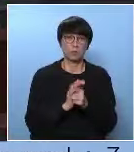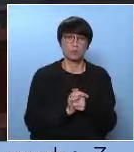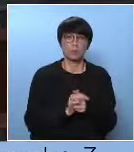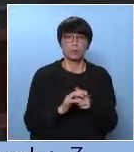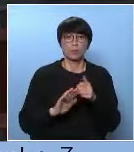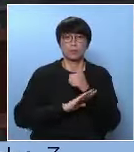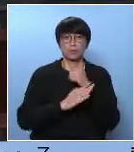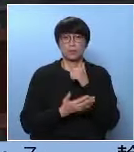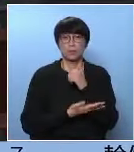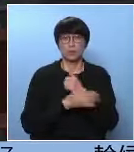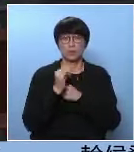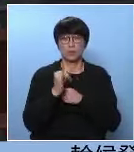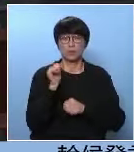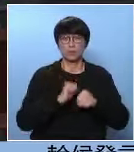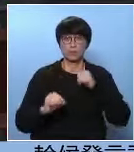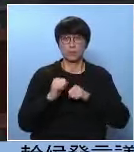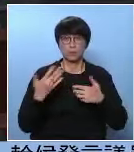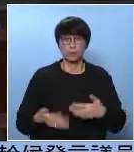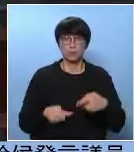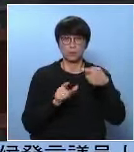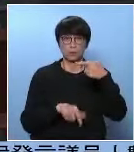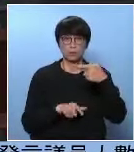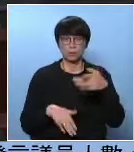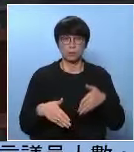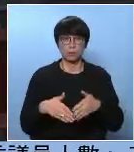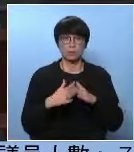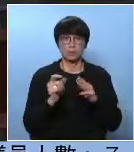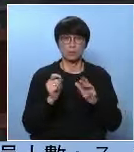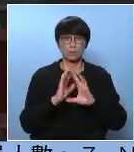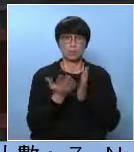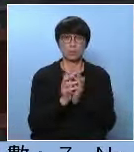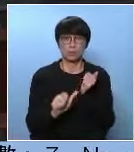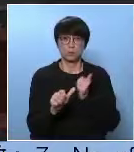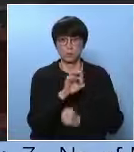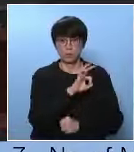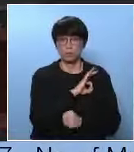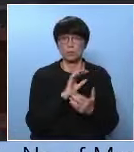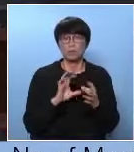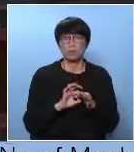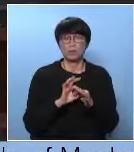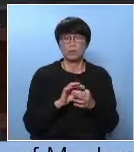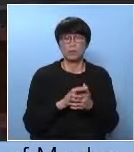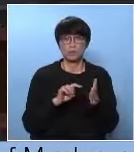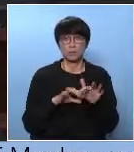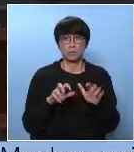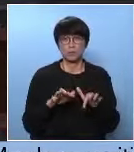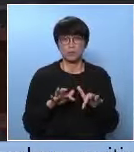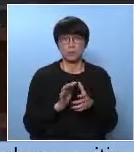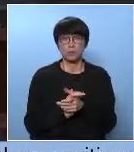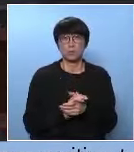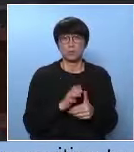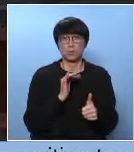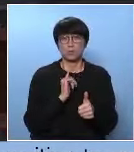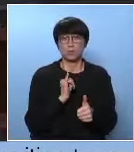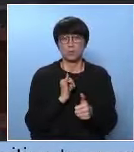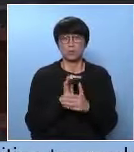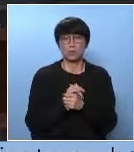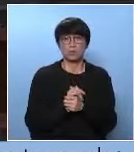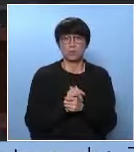可能，已經在今年一月成立了小組委員會，就電腦網絡罪行展開研